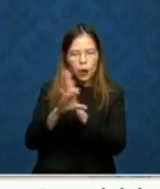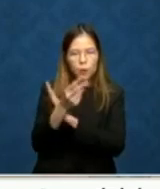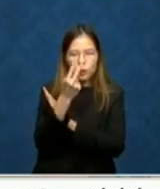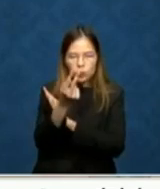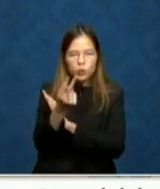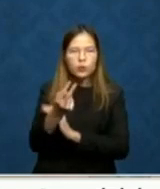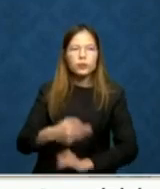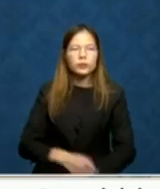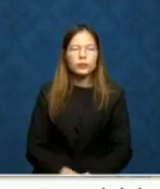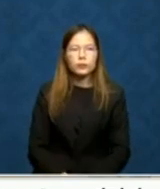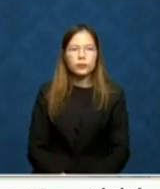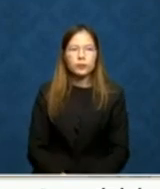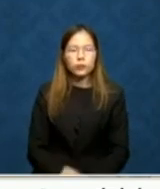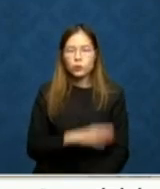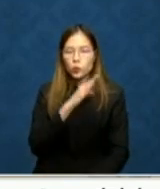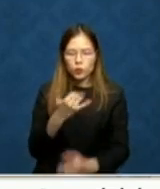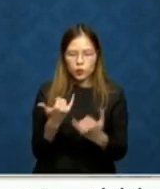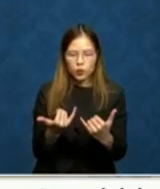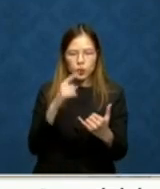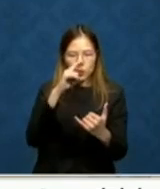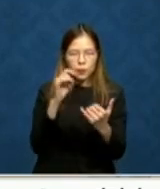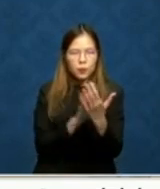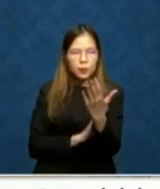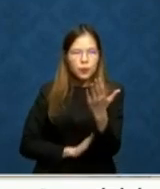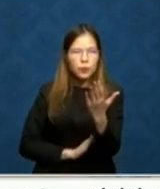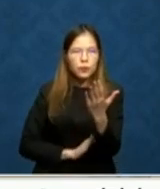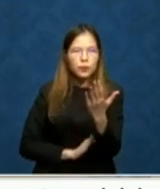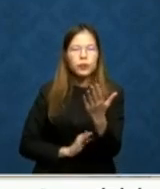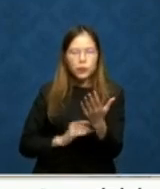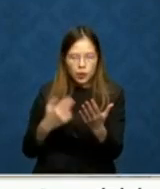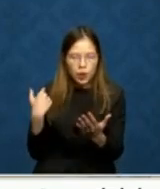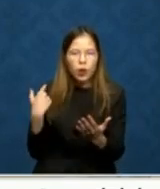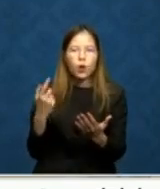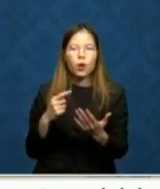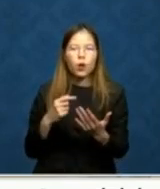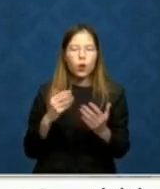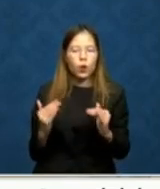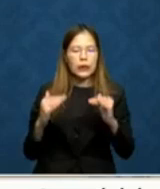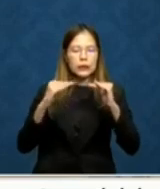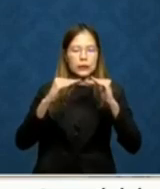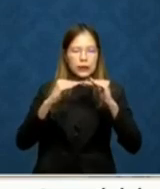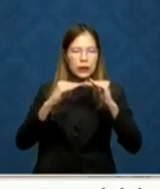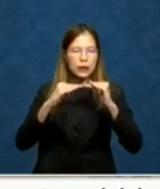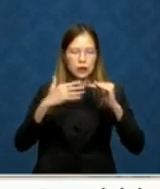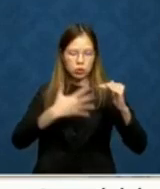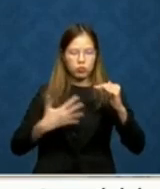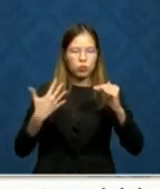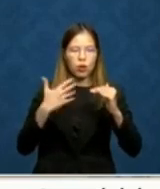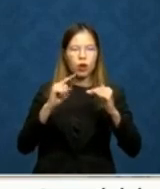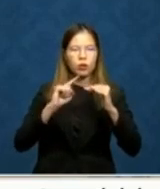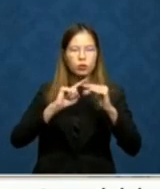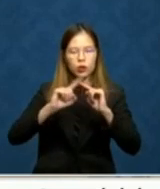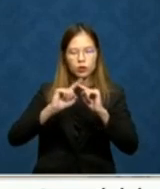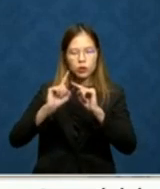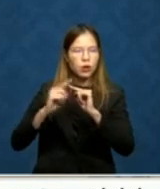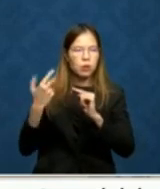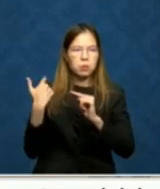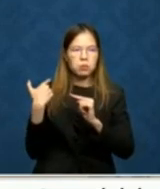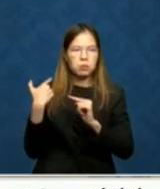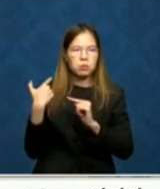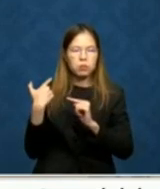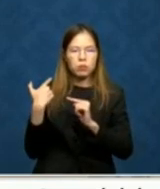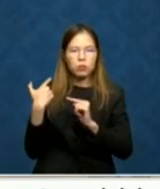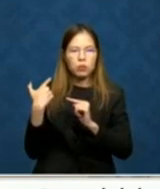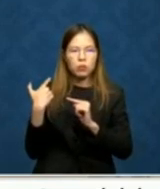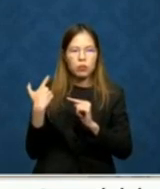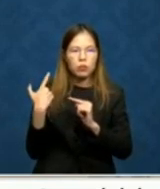มกันก่อนค่ะแม้วันนี้ประเทศไทยเราจะตื่นตัวเรื่องของสิทธิเนื้อตัวร่างกายมากขึ้นแต่ปฏิเสธไม่ได้นะคะว่าบ